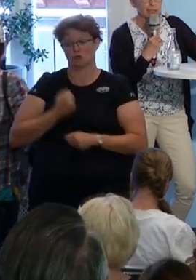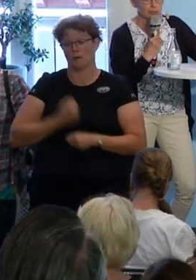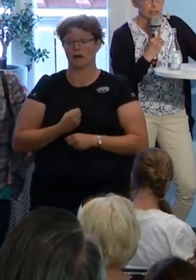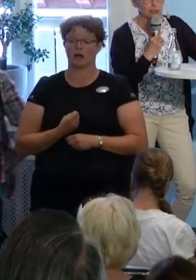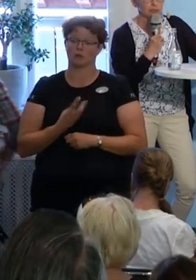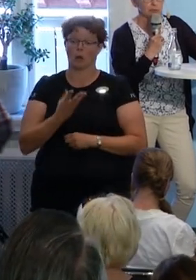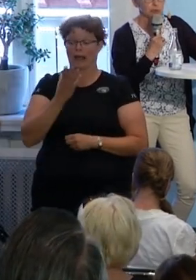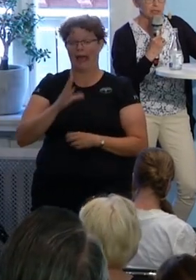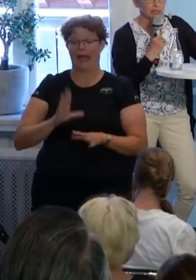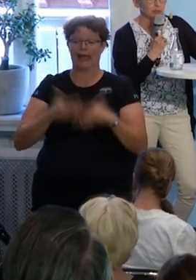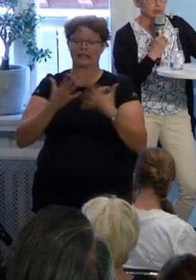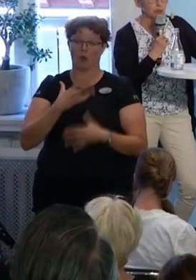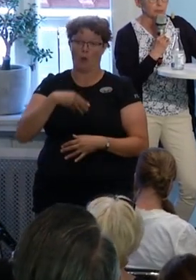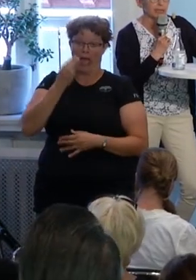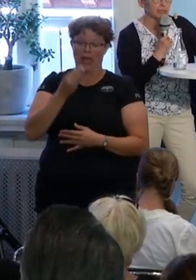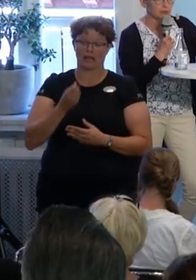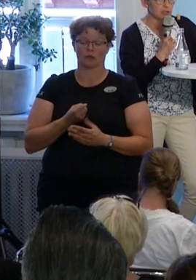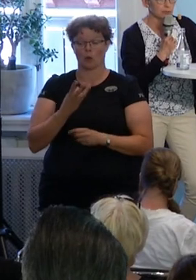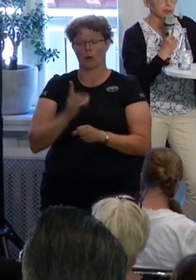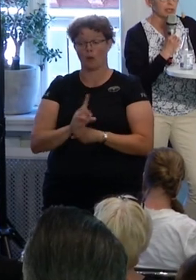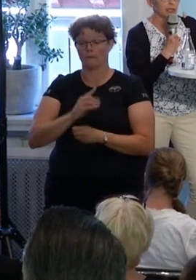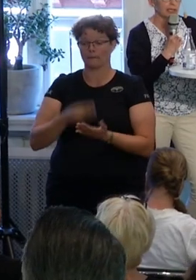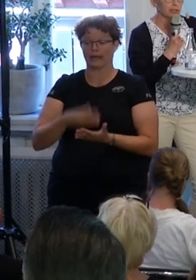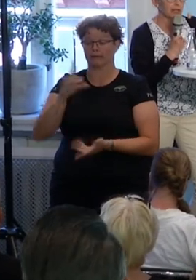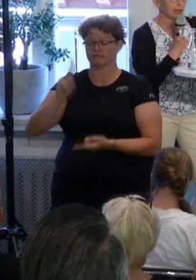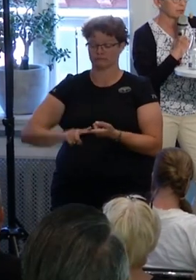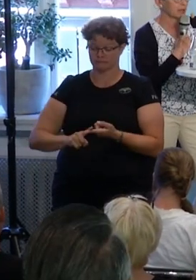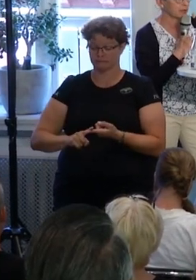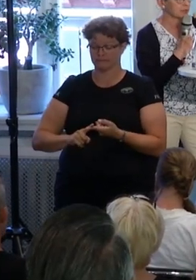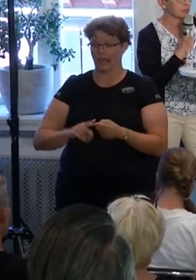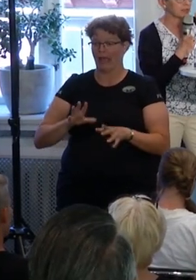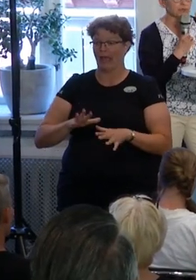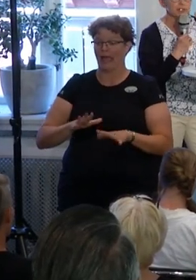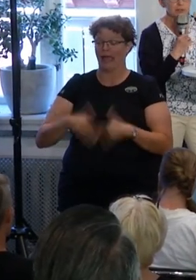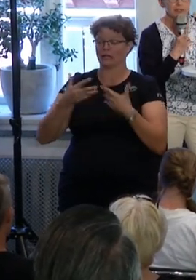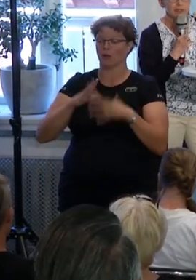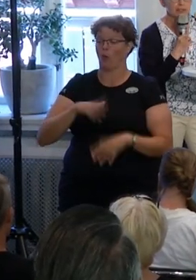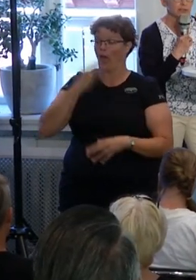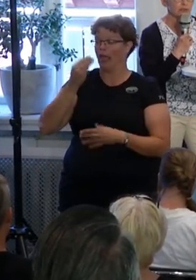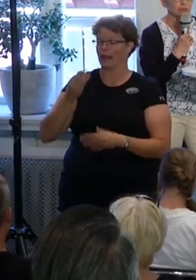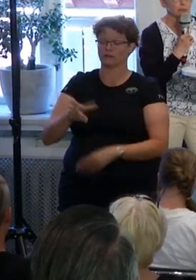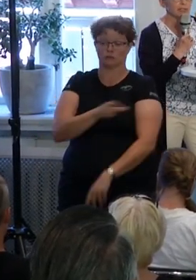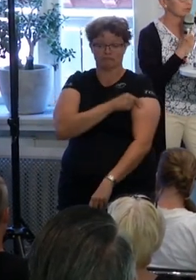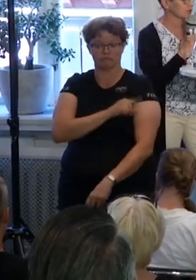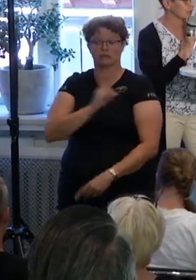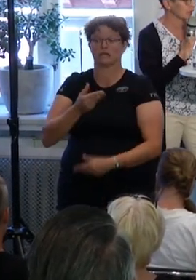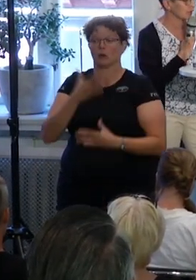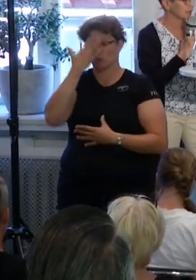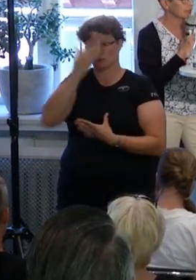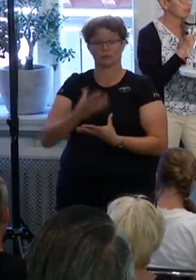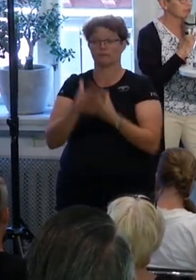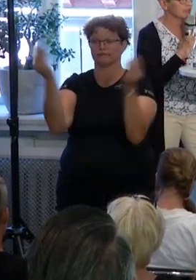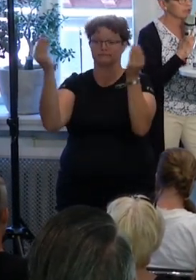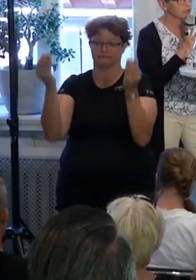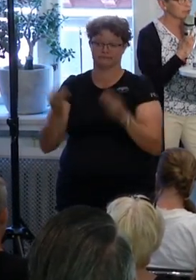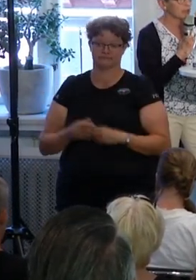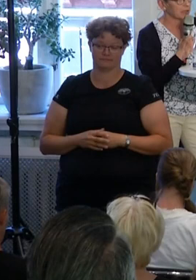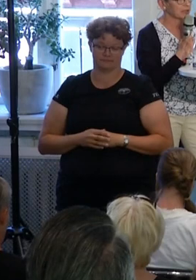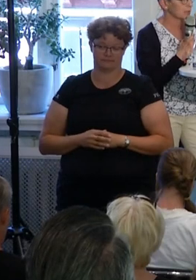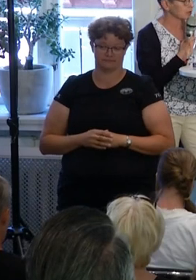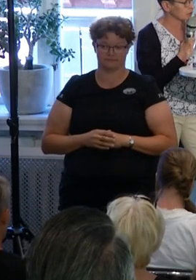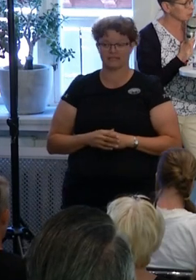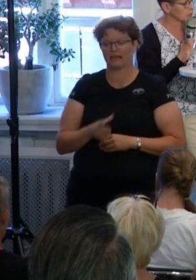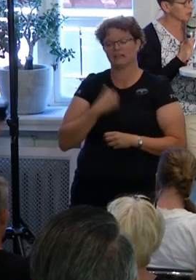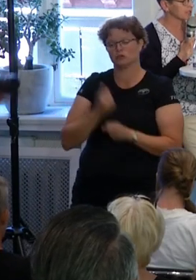några eldsjälar som dårar i några år. Pengarna tar slut. Eldsjälarna bränner ut sig och sen så är kunskapen lite förskingrad. Vi jobbar